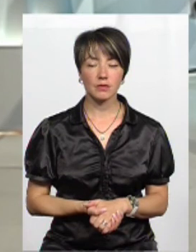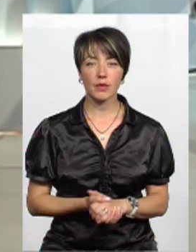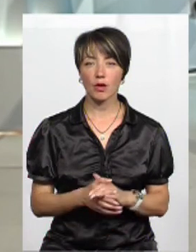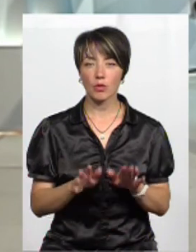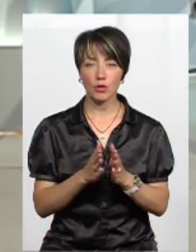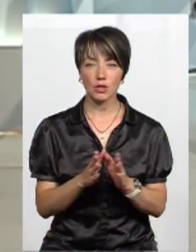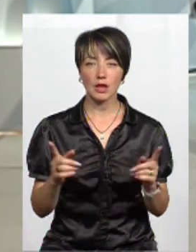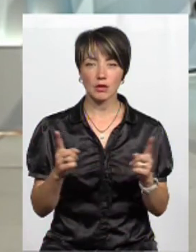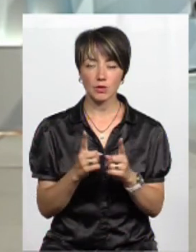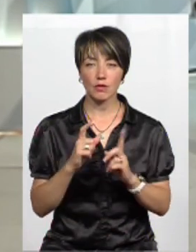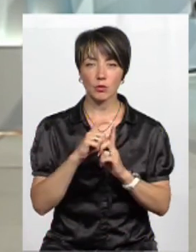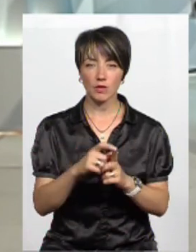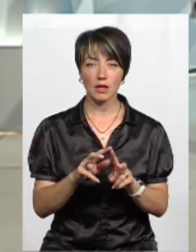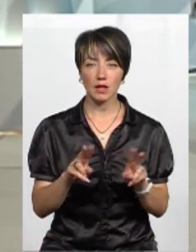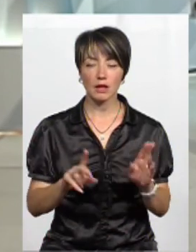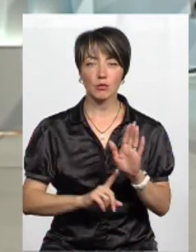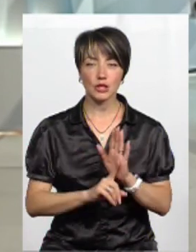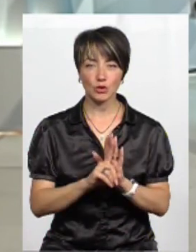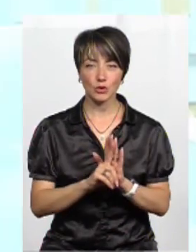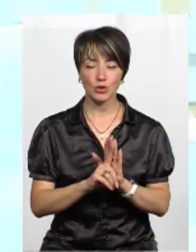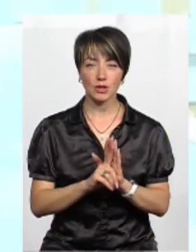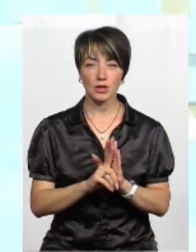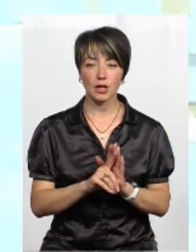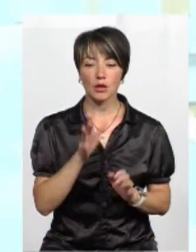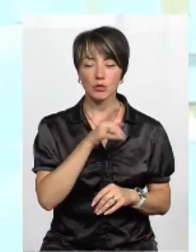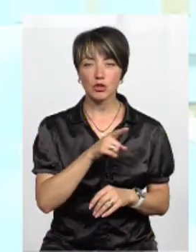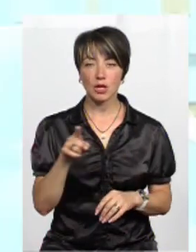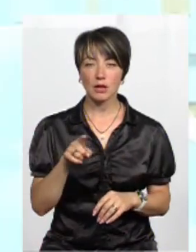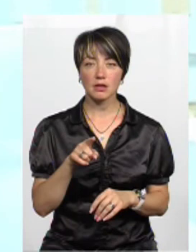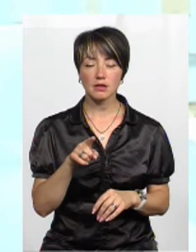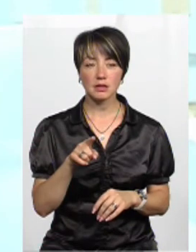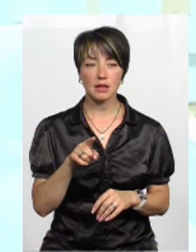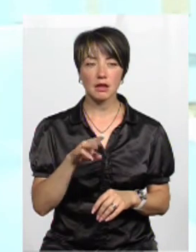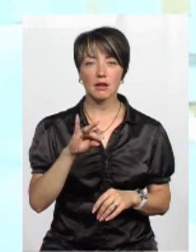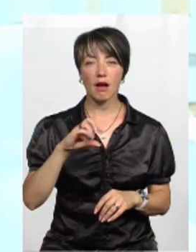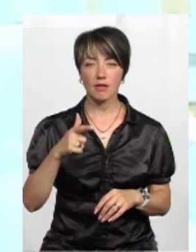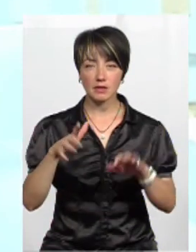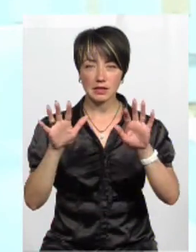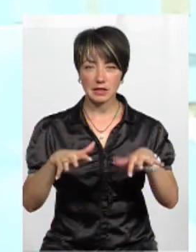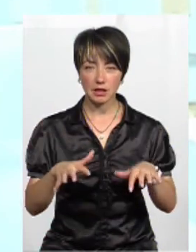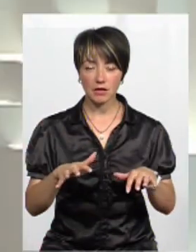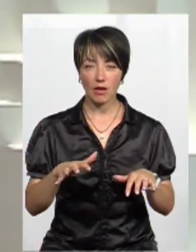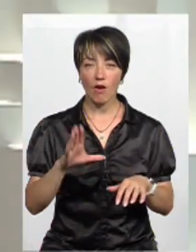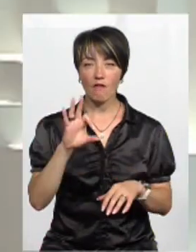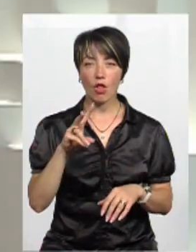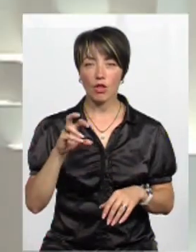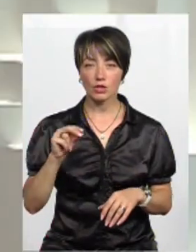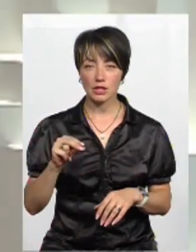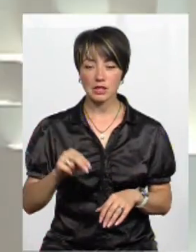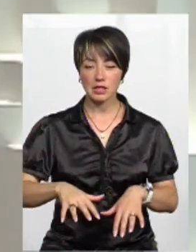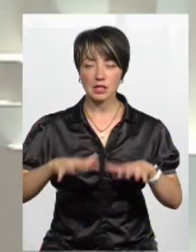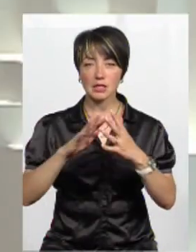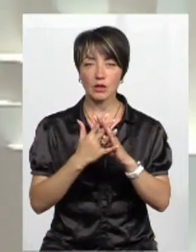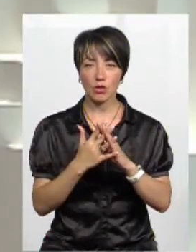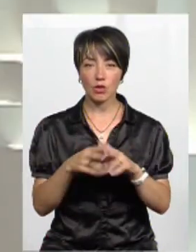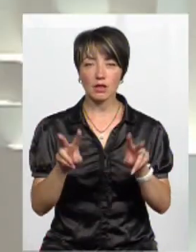Прошу так само лаконічно відповідати, як на початку. Під час травневих злив у Волочиському районі притока Збруча двічі затоплювала село